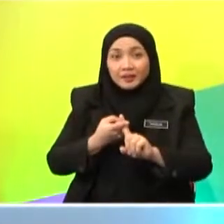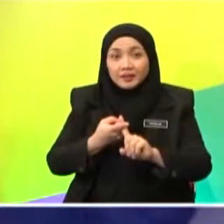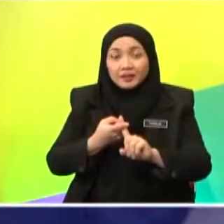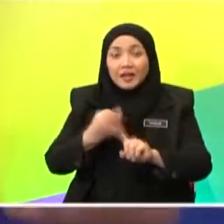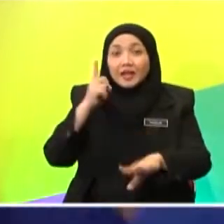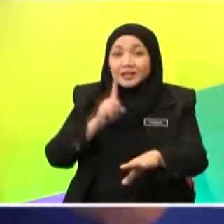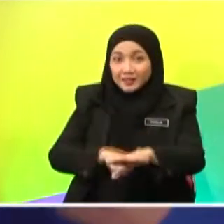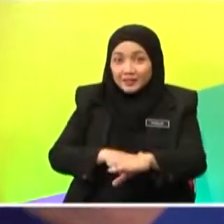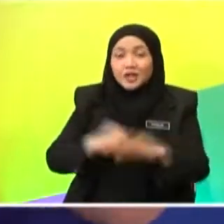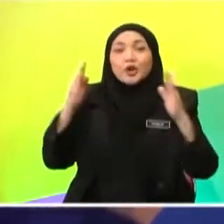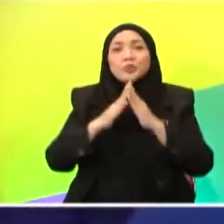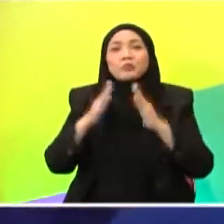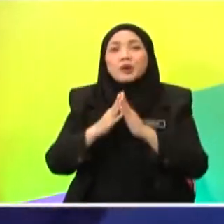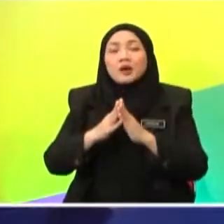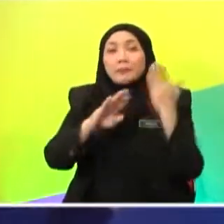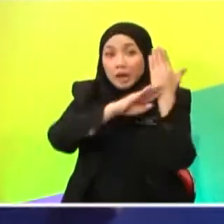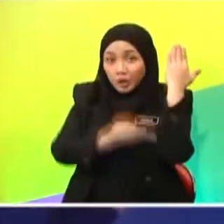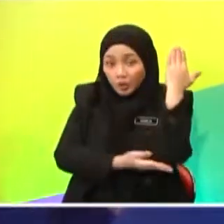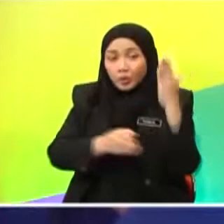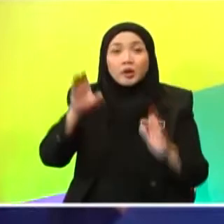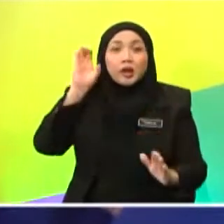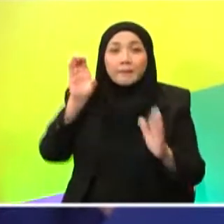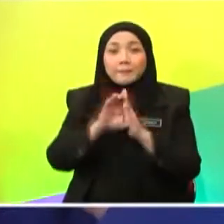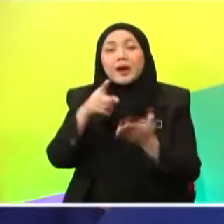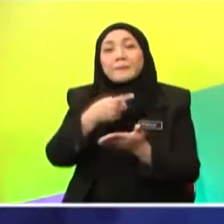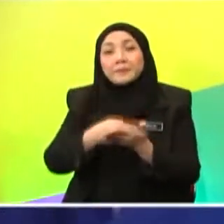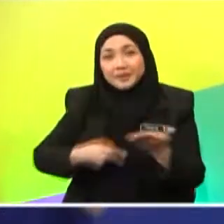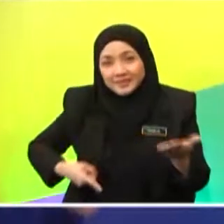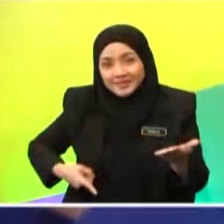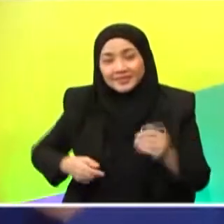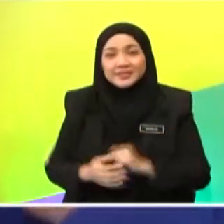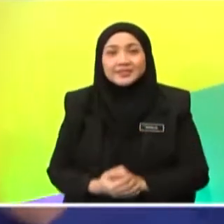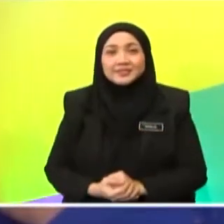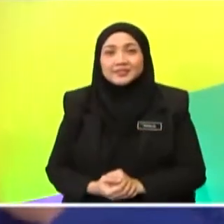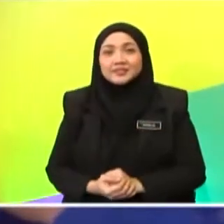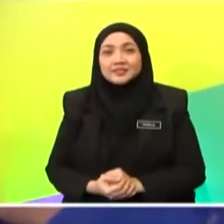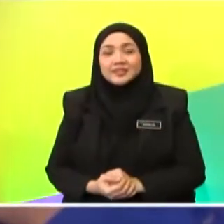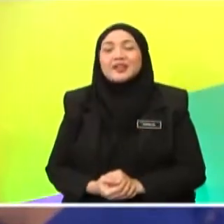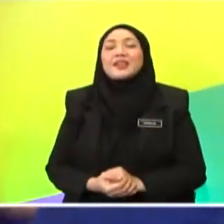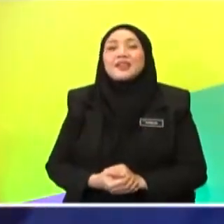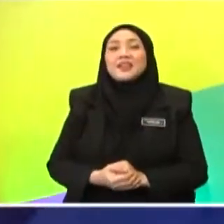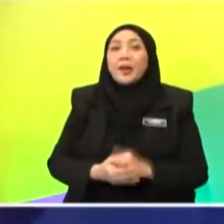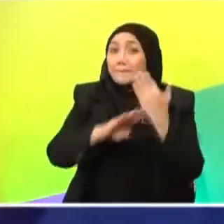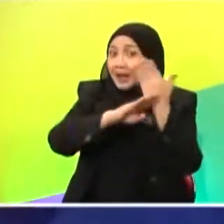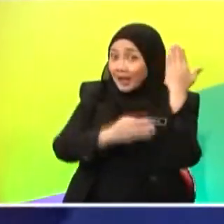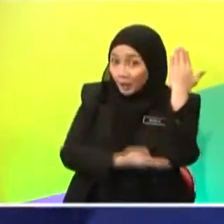Hakim ini batu gambar HP Hah bagus Hai bola